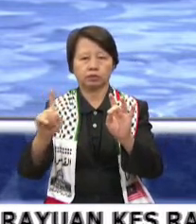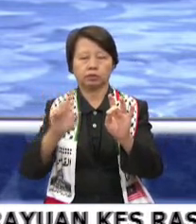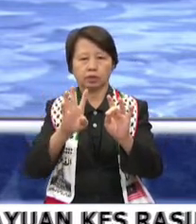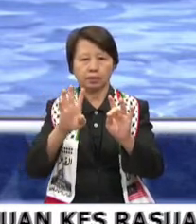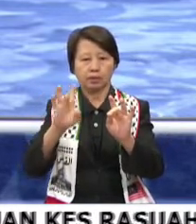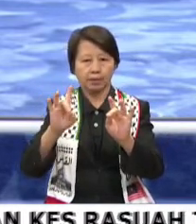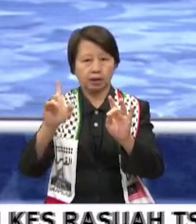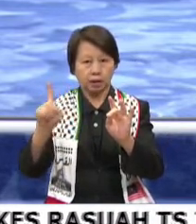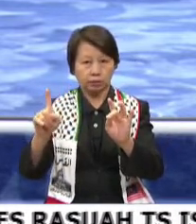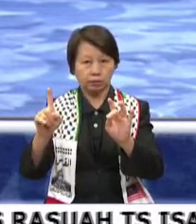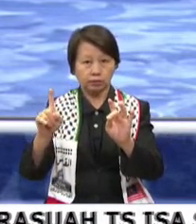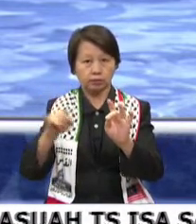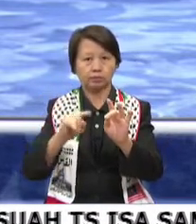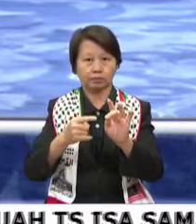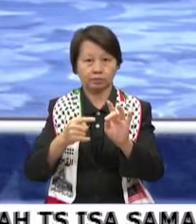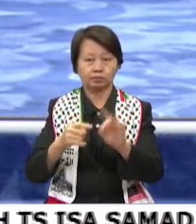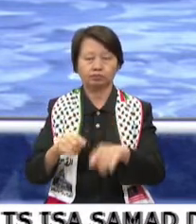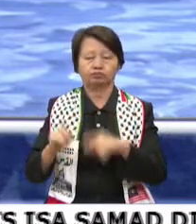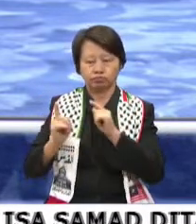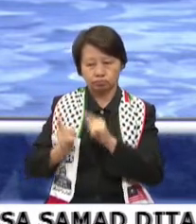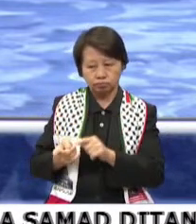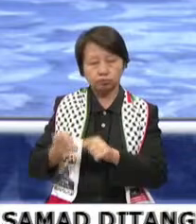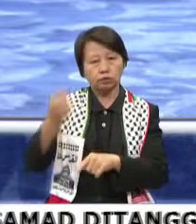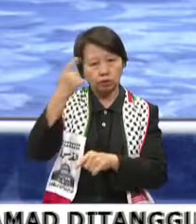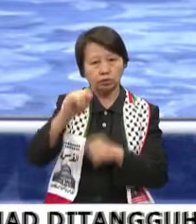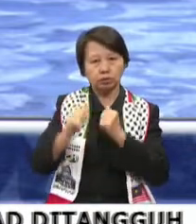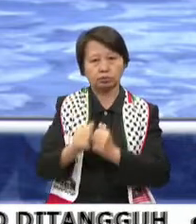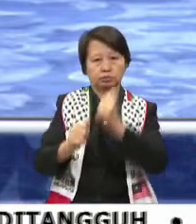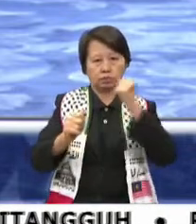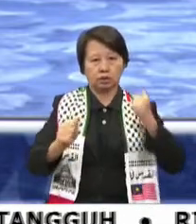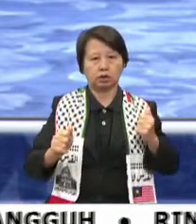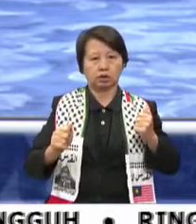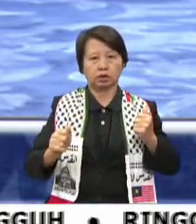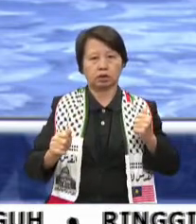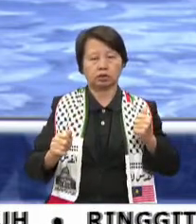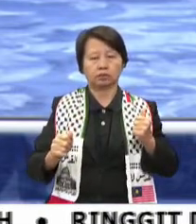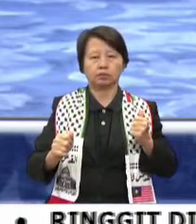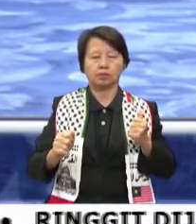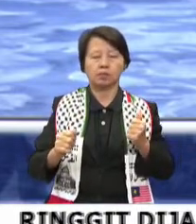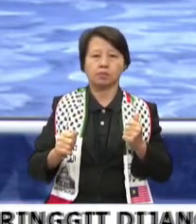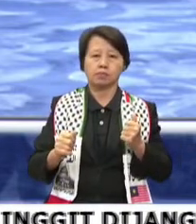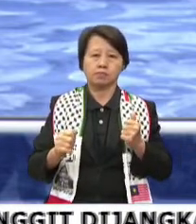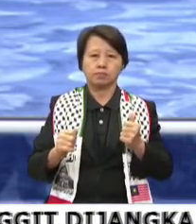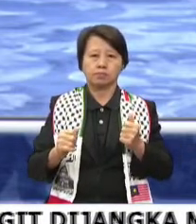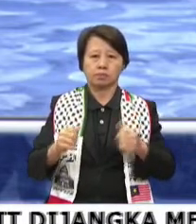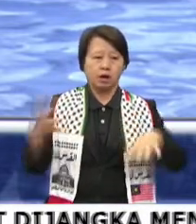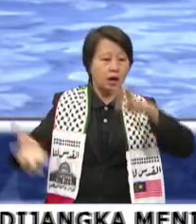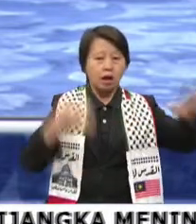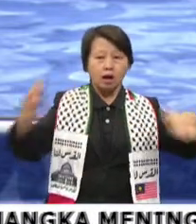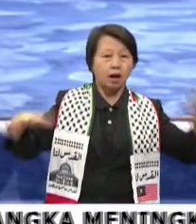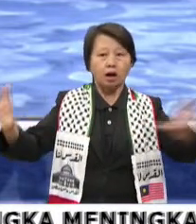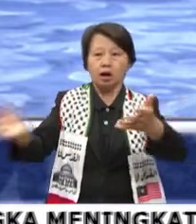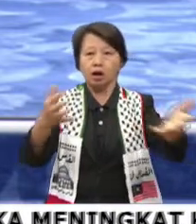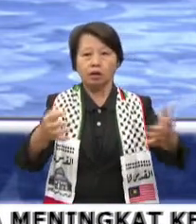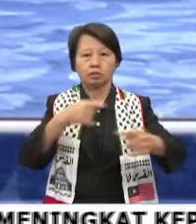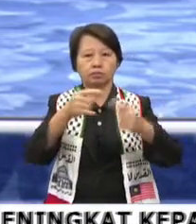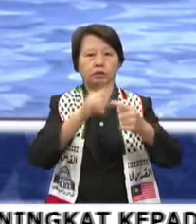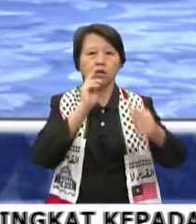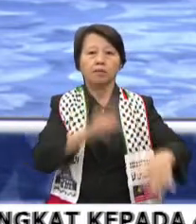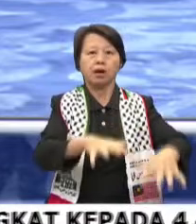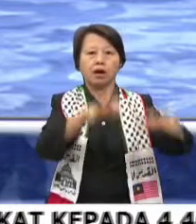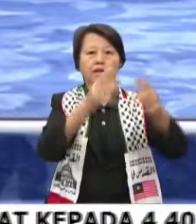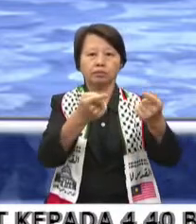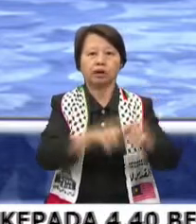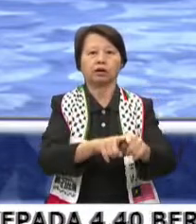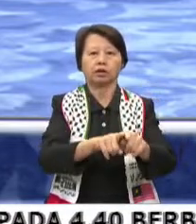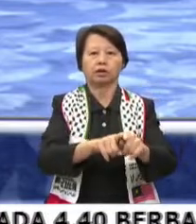8481 ini Tan Sri yang dipertua ialah untuk mengelakkan k kabut keadaan bila banjir berlaku